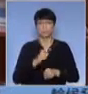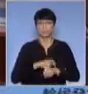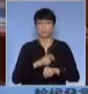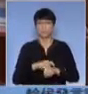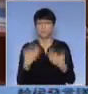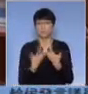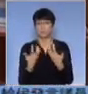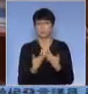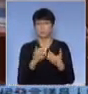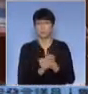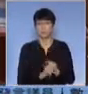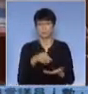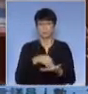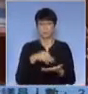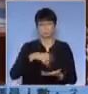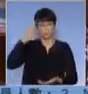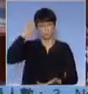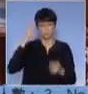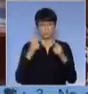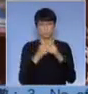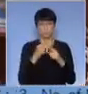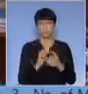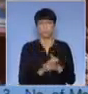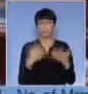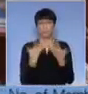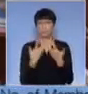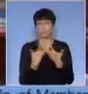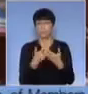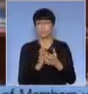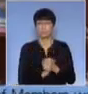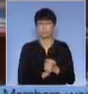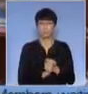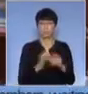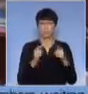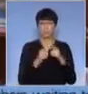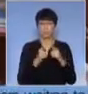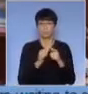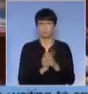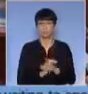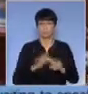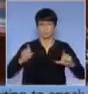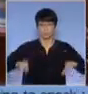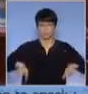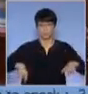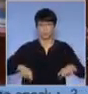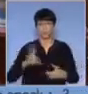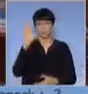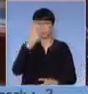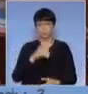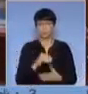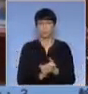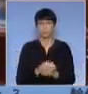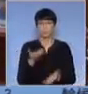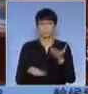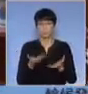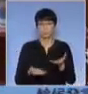以及參與研究的人員數目，研究人員當中全職和兼職人員的比例又如何，以及是